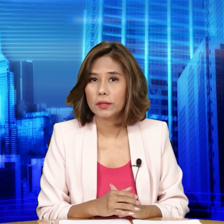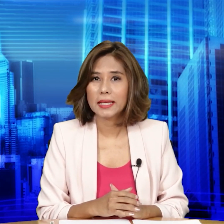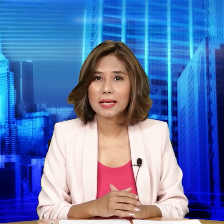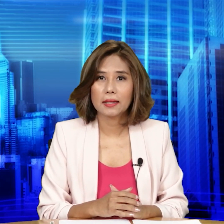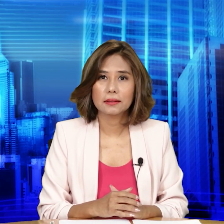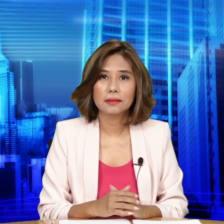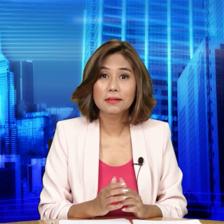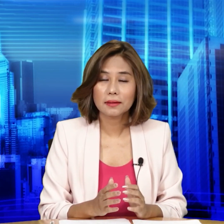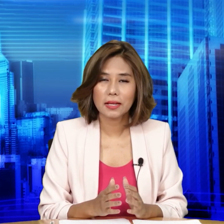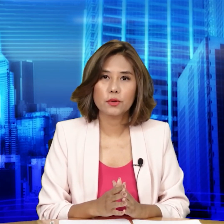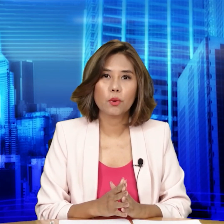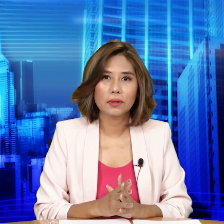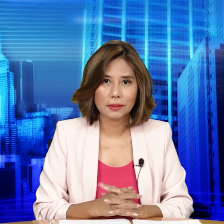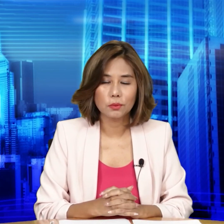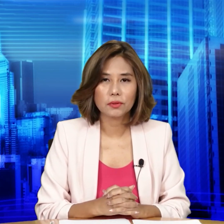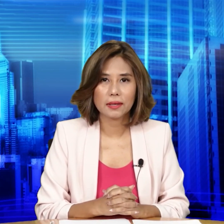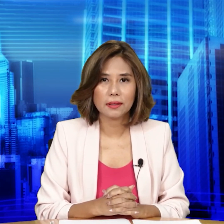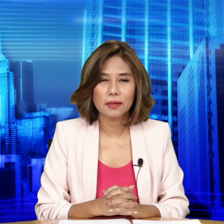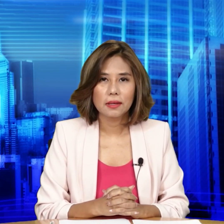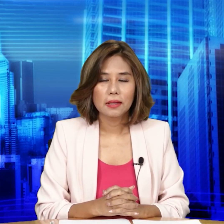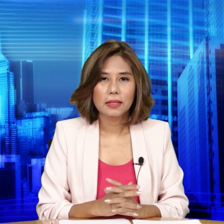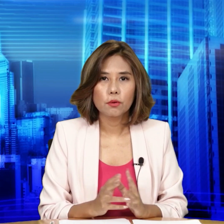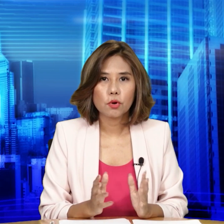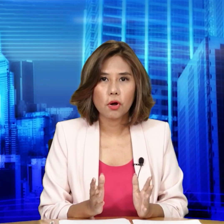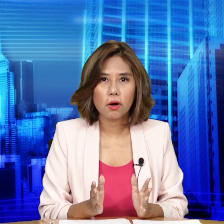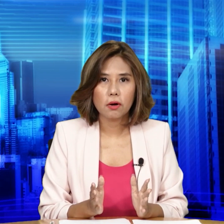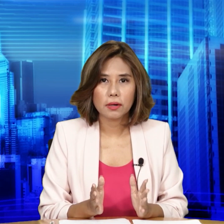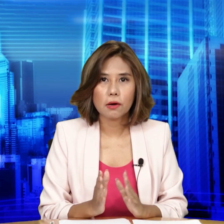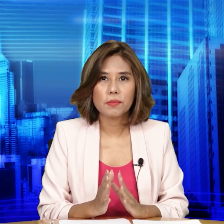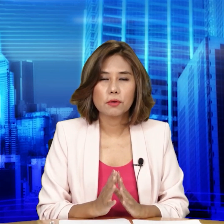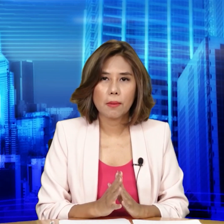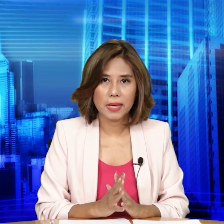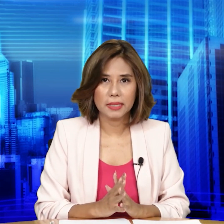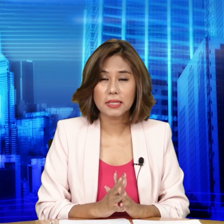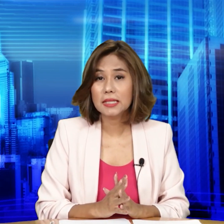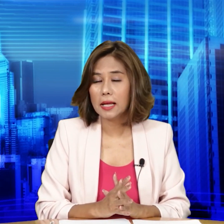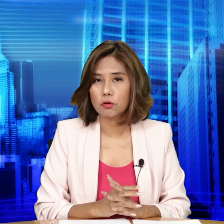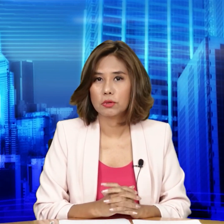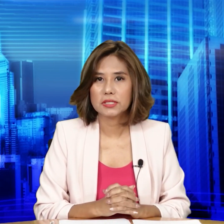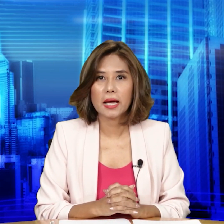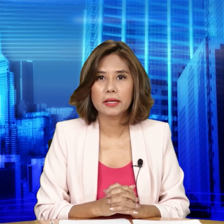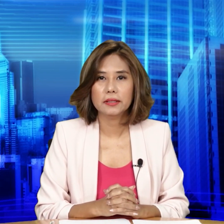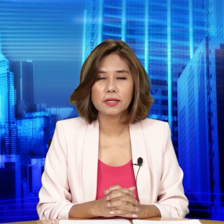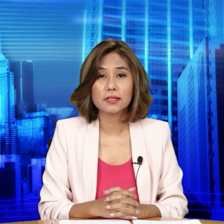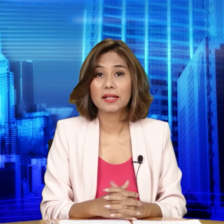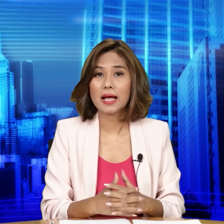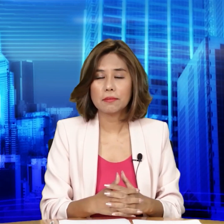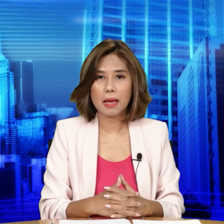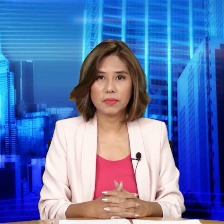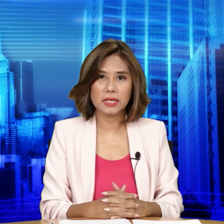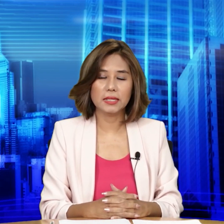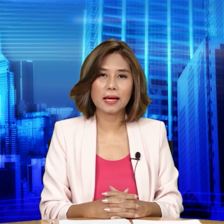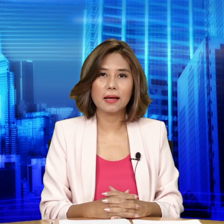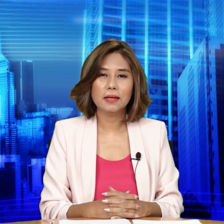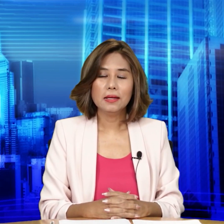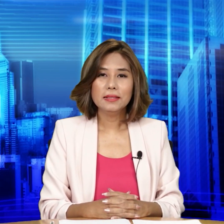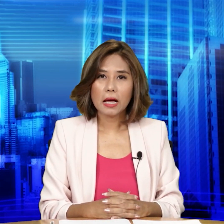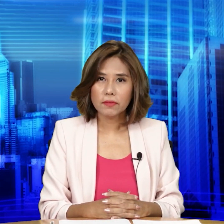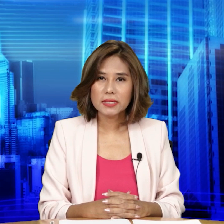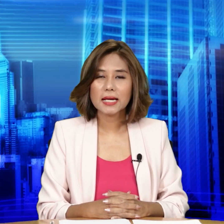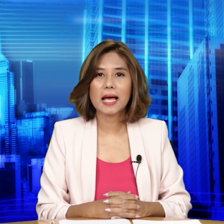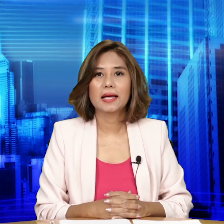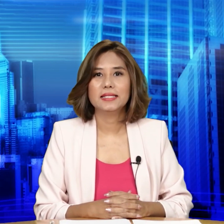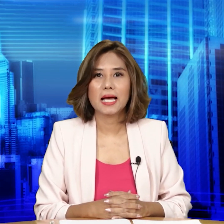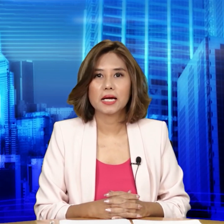ไม่แน่นอนในการเลือกนายกรัฐมนตรีแล้วก็เรามีความเห็นที่น่าสนใจในสถานการณ์แบบนี้นะคะ